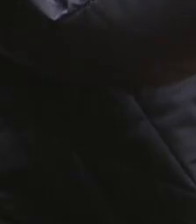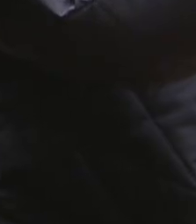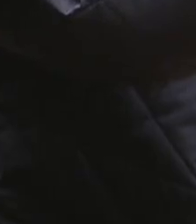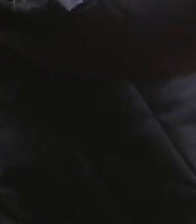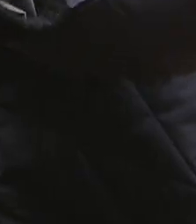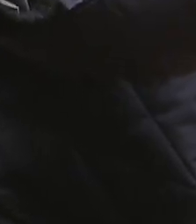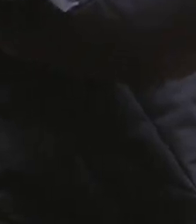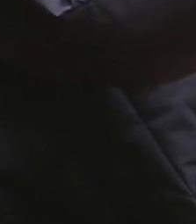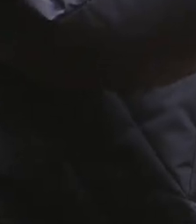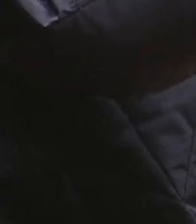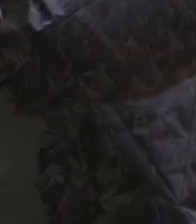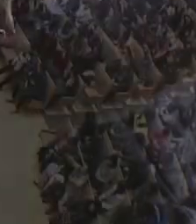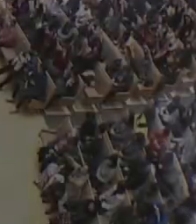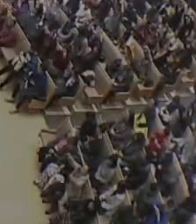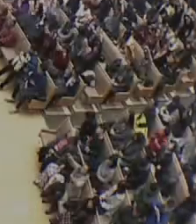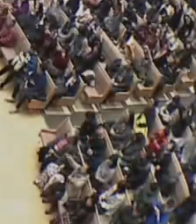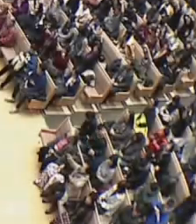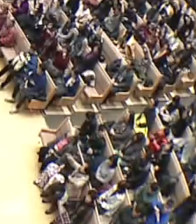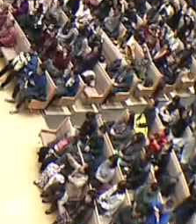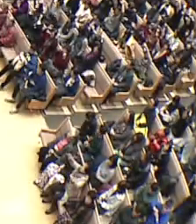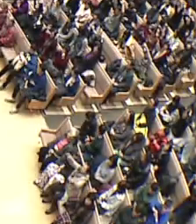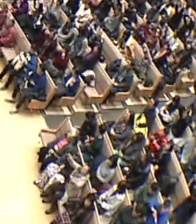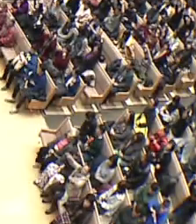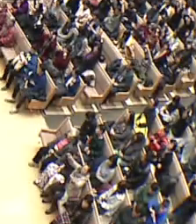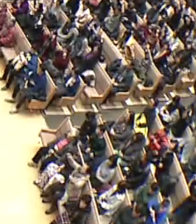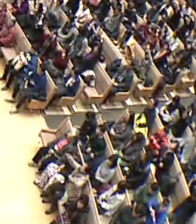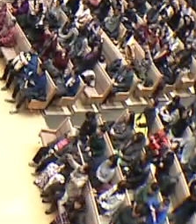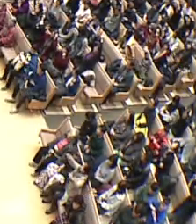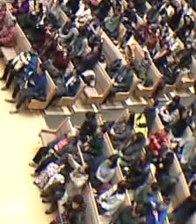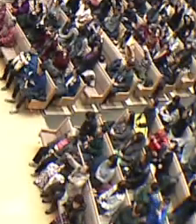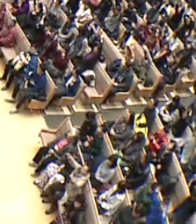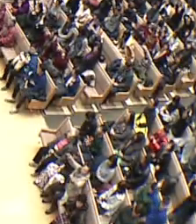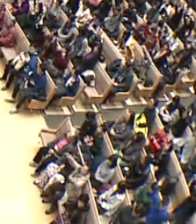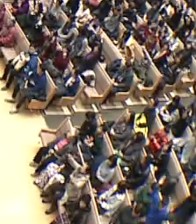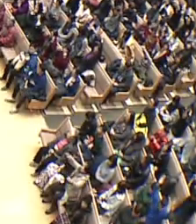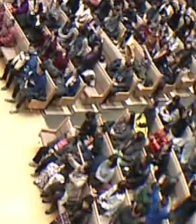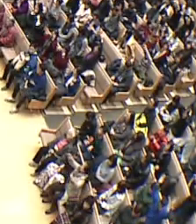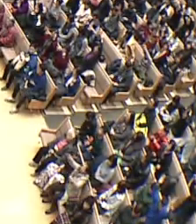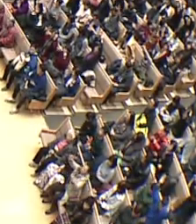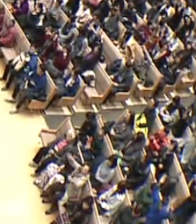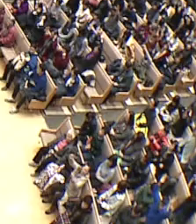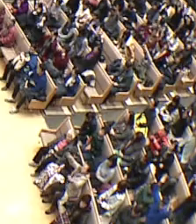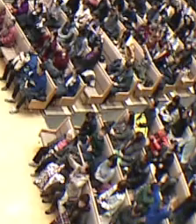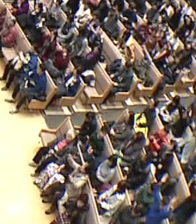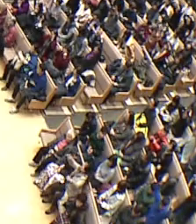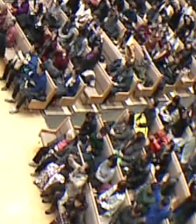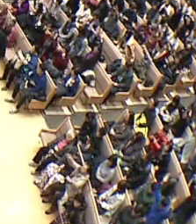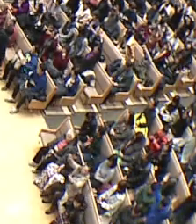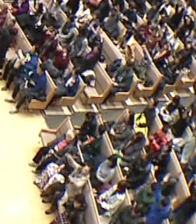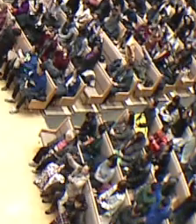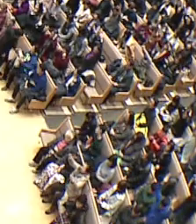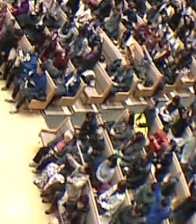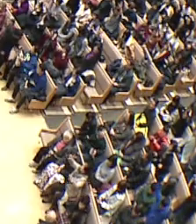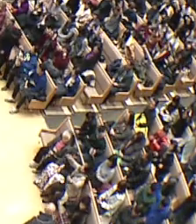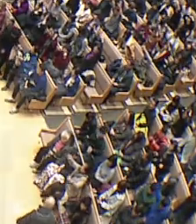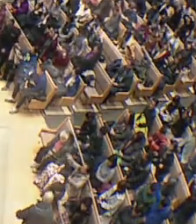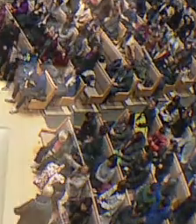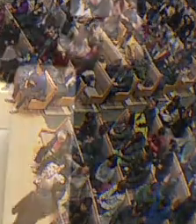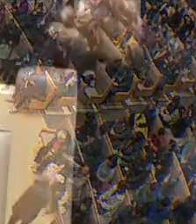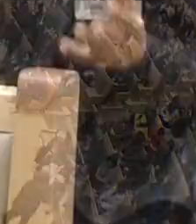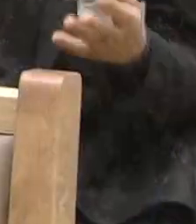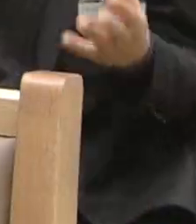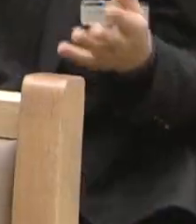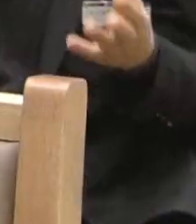주셨으니 이제 내가 아침에 인생으로 살며 하나님 내게 말씀하여 주신 그 말씀대로 살아.